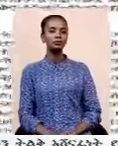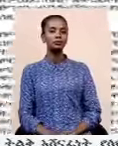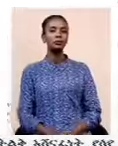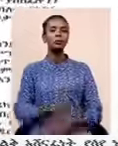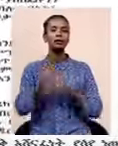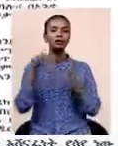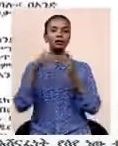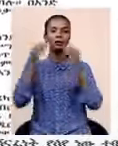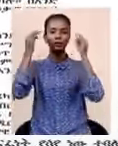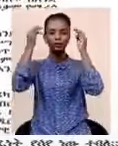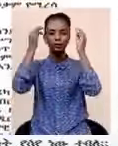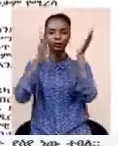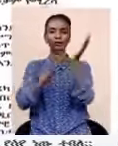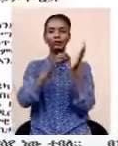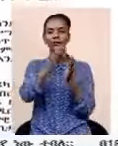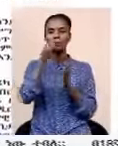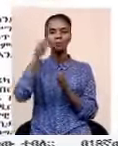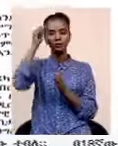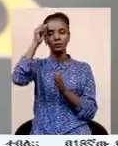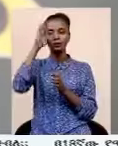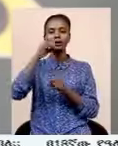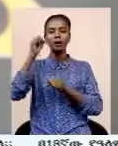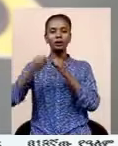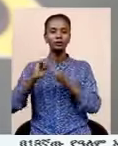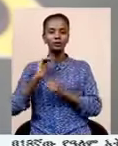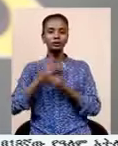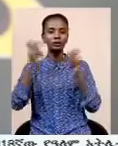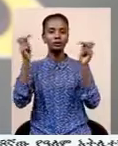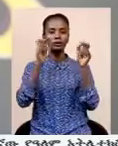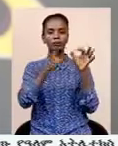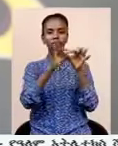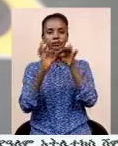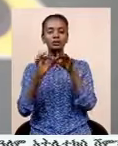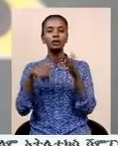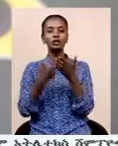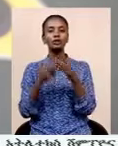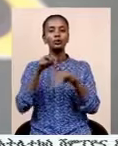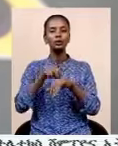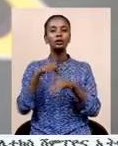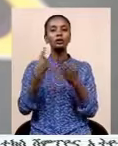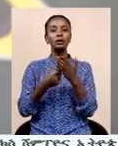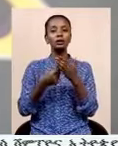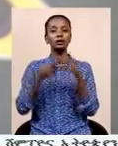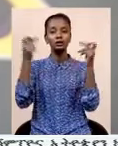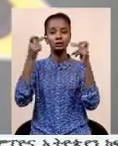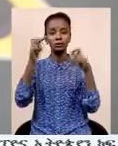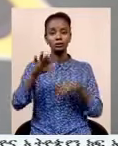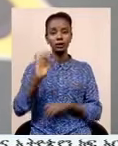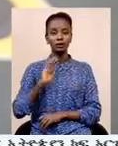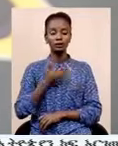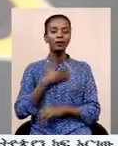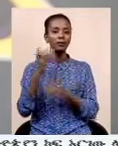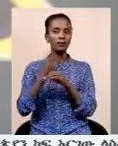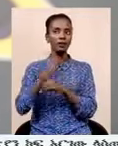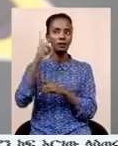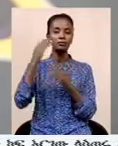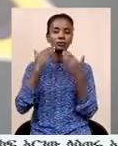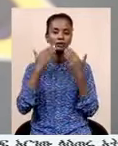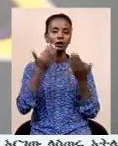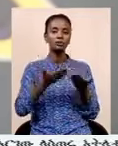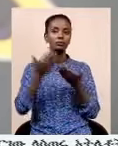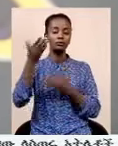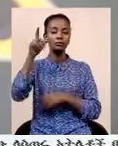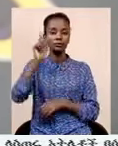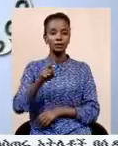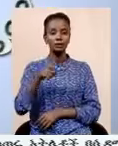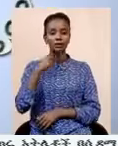ጠቅላይ ሚኒስትር ዶክተር አብይ አህመድ ከአትሌቶቻችን ድል ጋር አያይዘው በዚህ ወቅት ይህን ድል በማግኘታችን ለፈጣሪ ምስጋና ማቅረብ